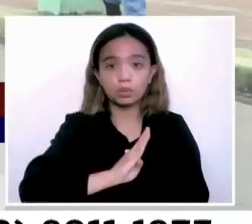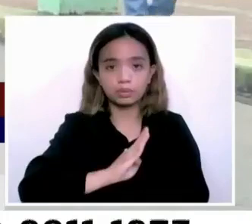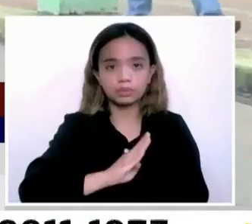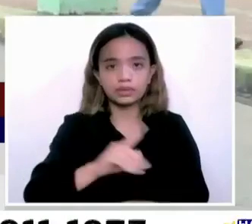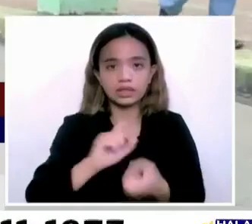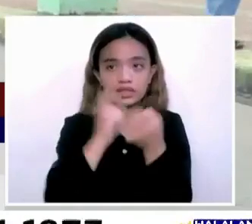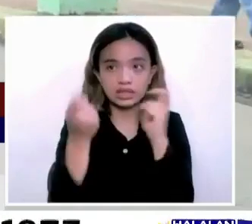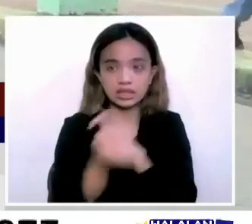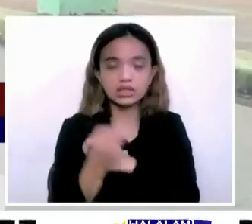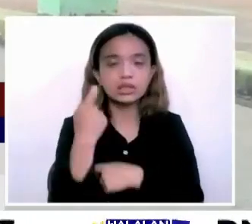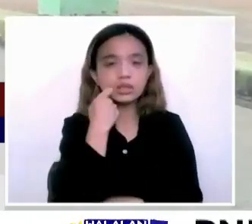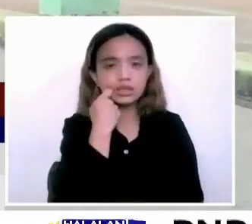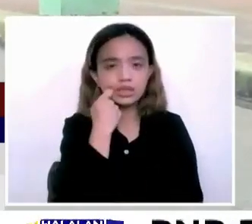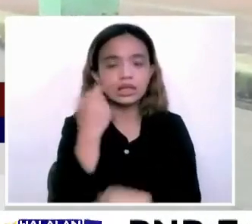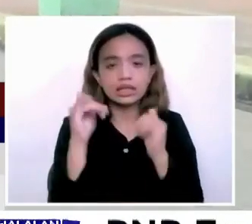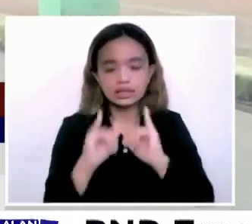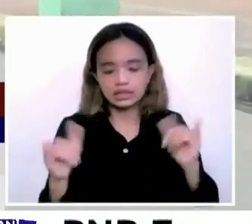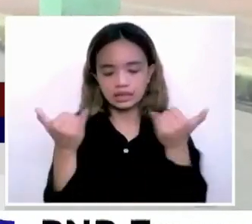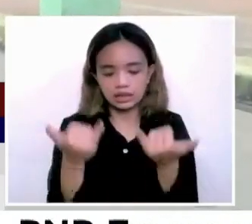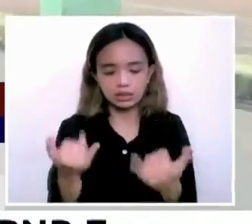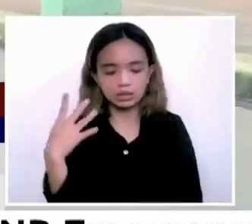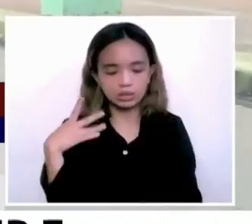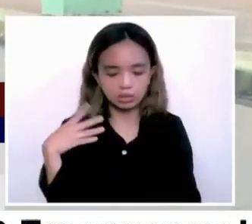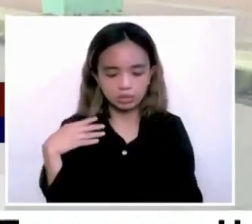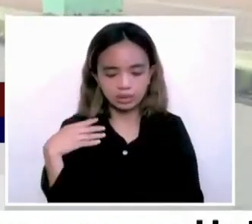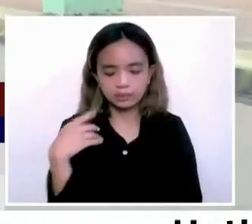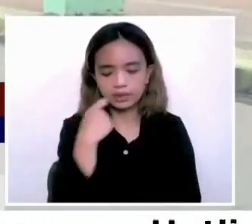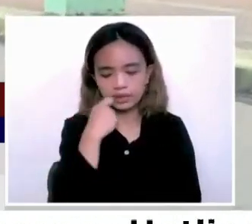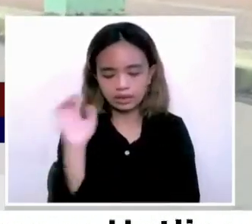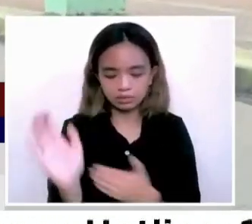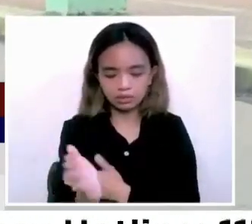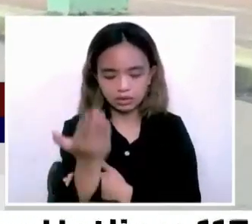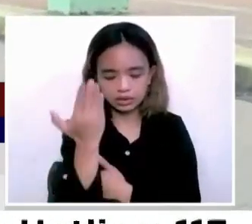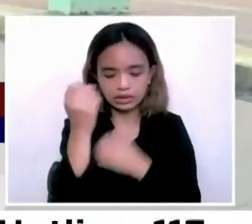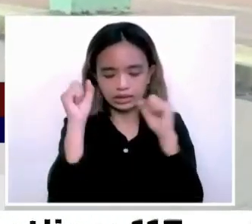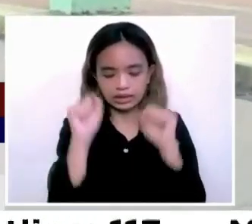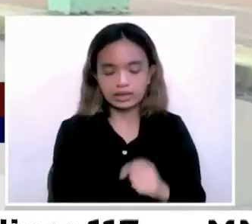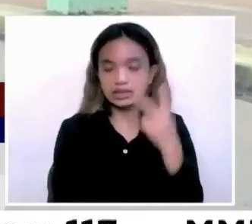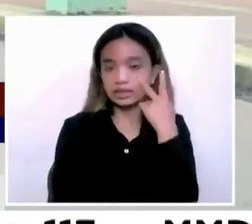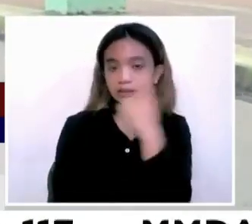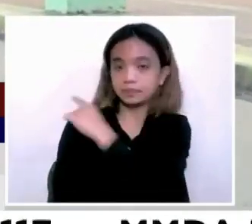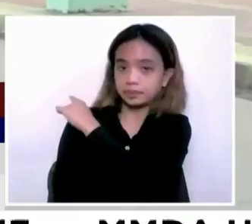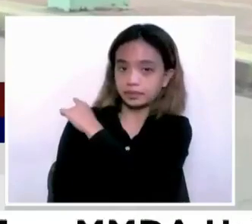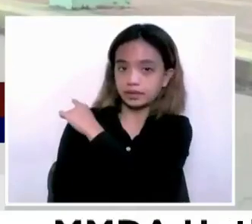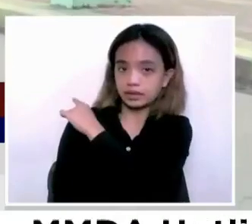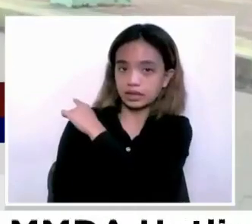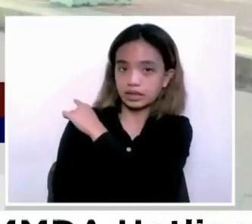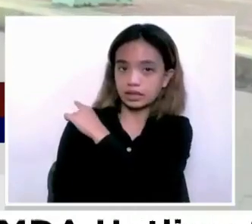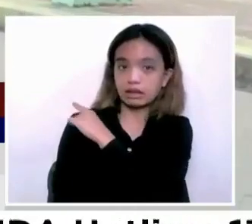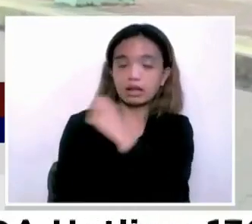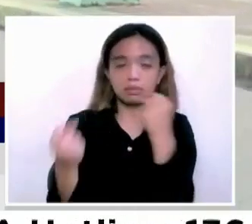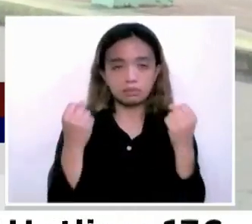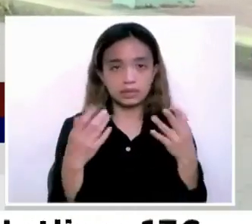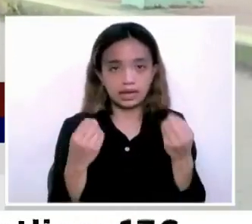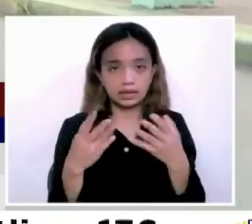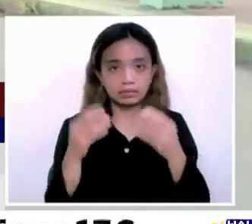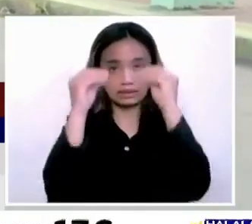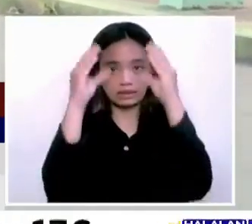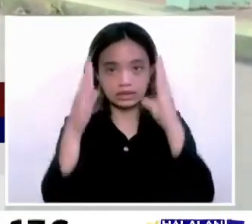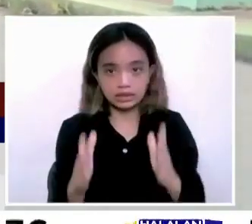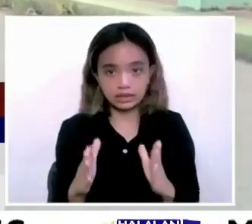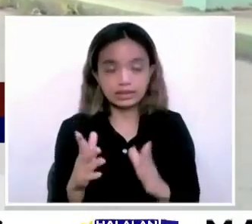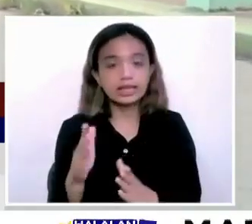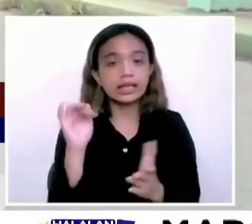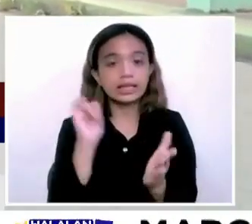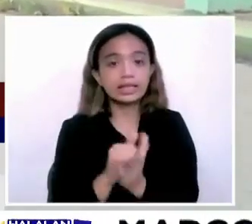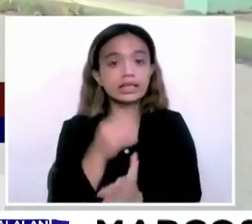Kaya hinihintay pa yun hanggang sa ngayon. Kaya kanina, nung madaling araw, Henry, kung makikita mo sa likod ko, punong-puno ng mga teachers yan. Diyan na nga natin naabutan kanina